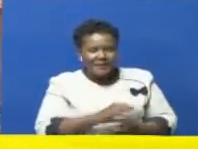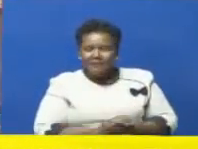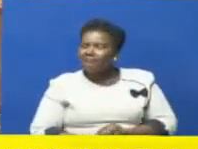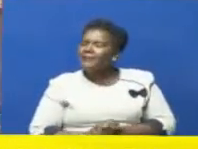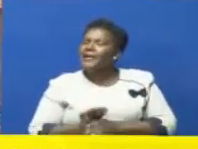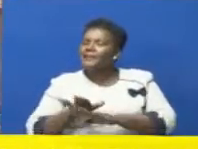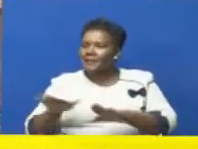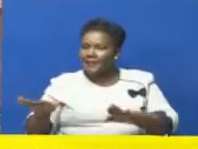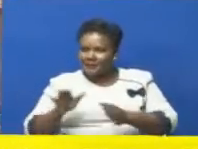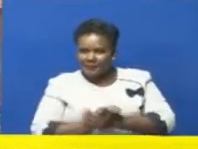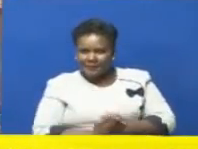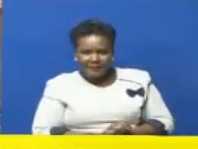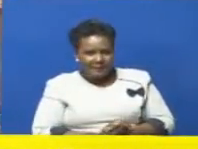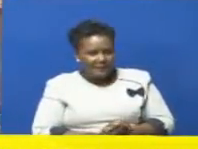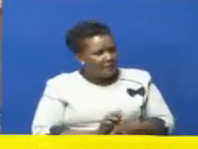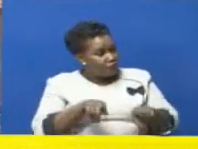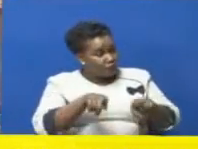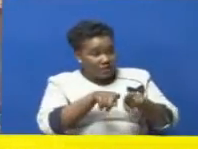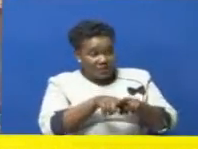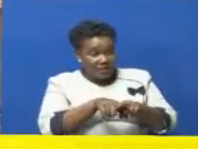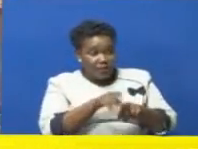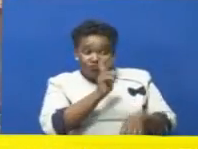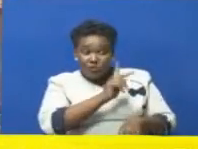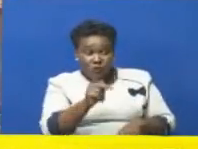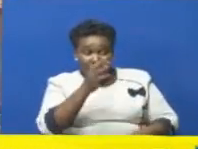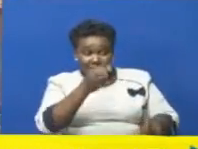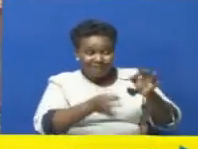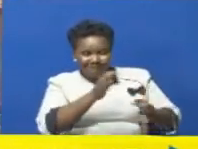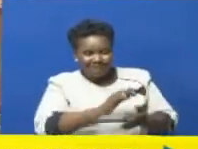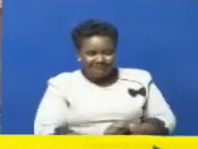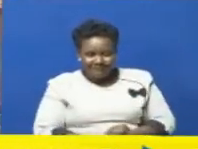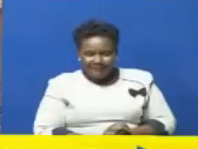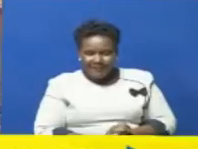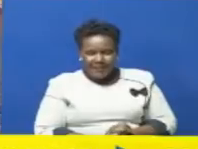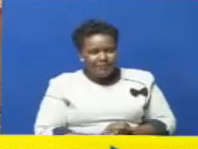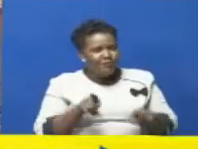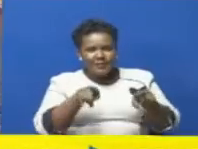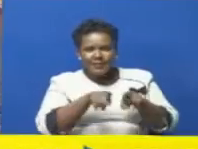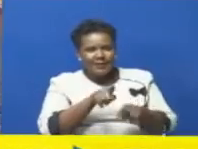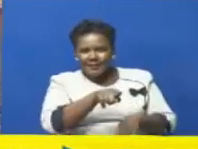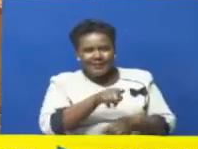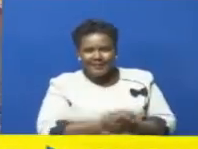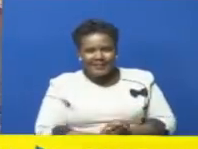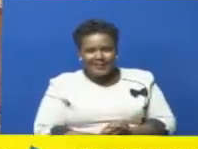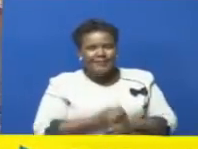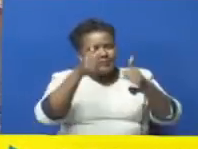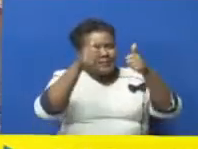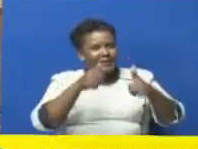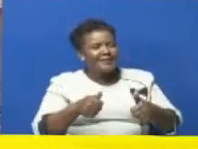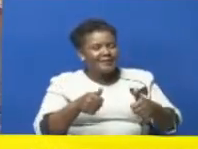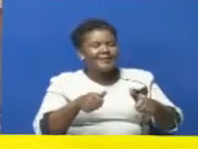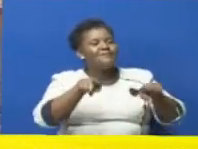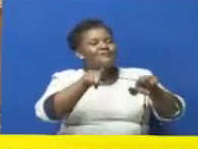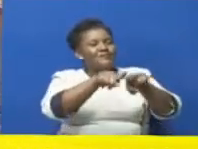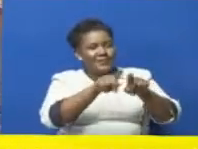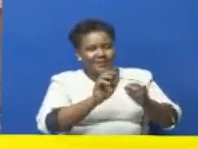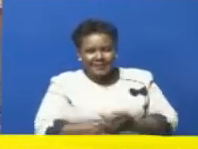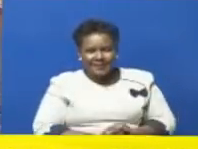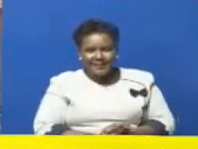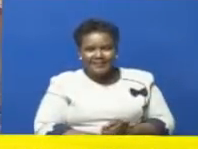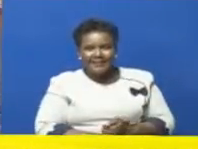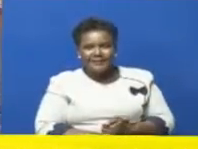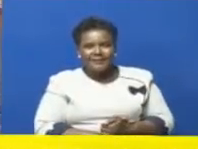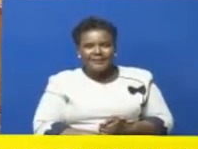unajua kusema mwenzangu sio Kiswahili sahihi. Mimi sio mwenzako bwana. Si mwenzangu. Mimi mtangazaji mwenzako. Vipi? Sasa mbona neno mwenzako bado liko pale